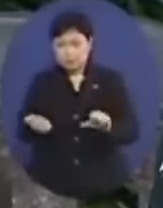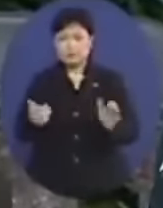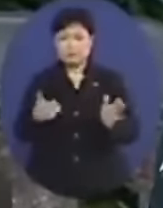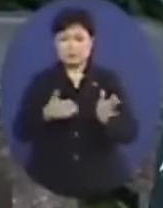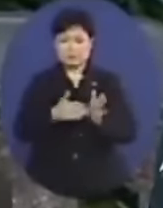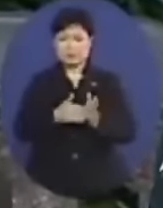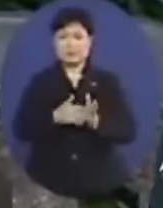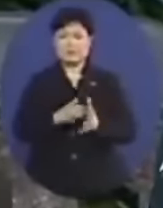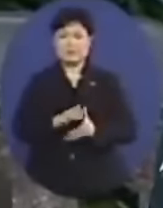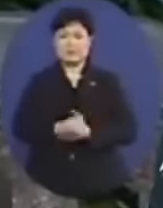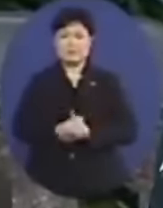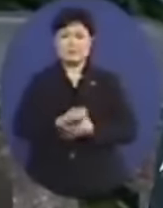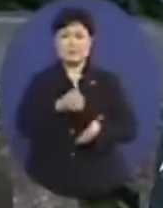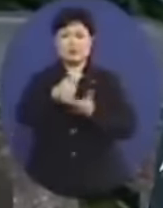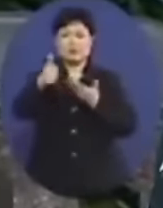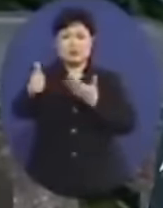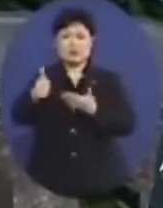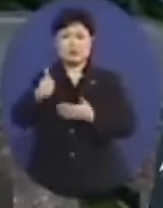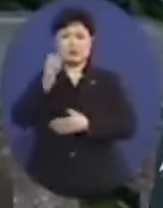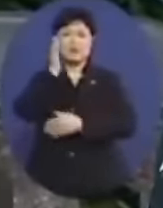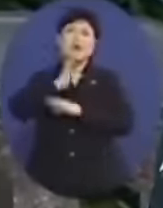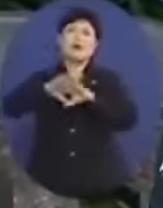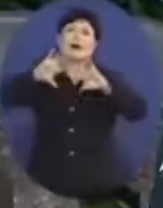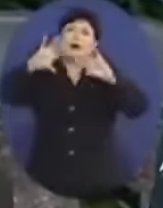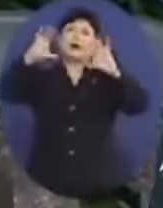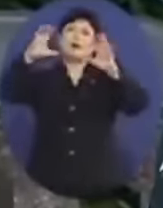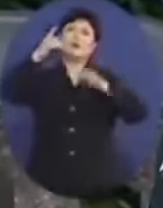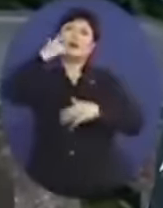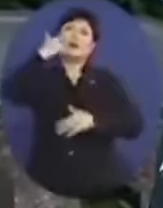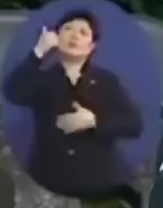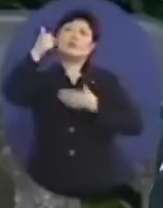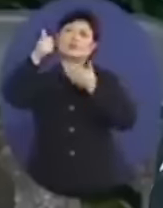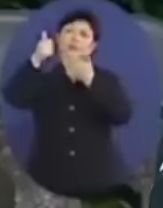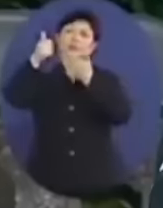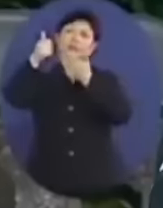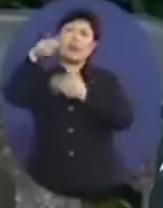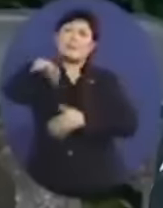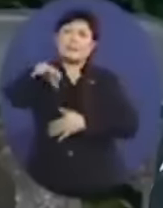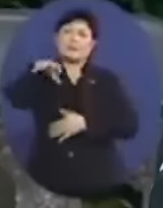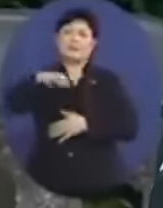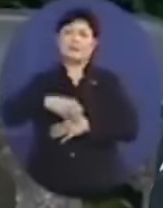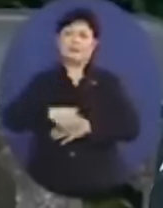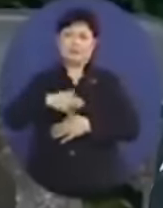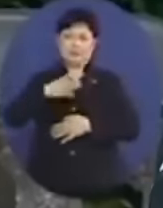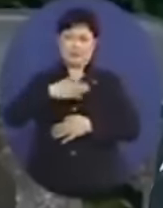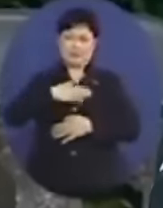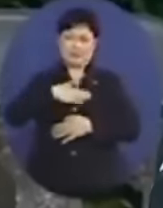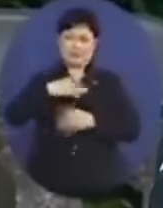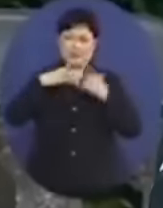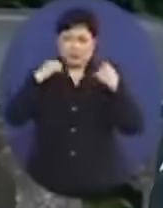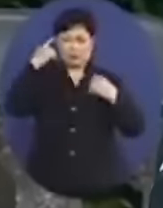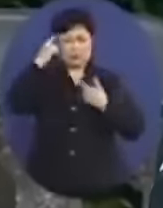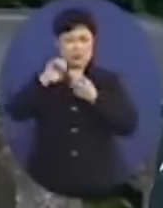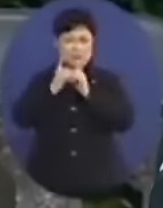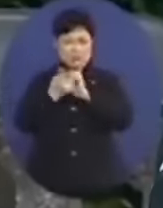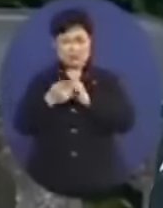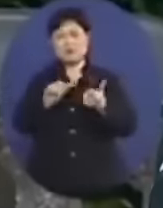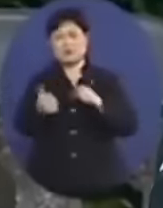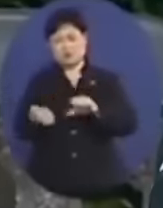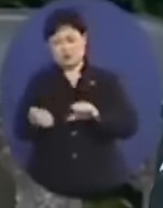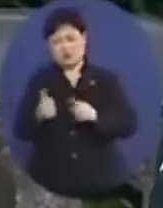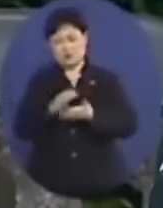것입니다 주님께서는 하나님 아버지 앞에서 아버지 내가 조를 대신해서